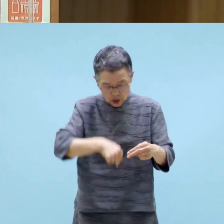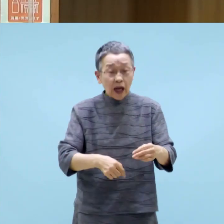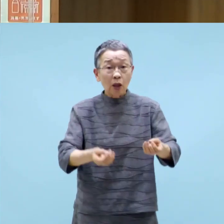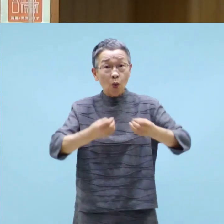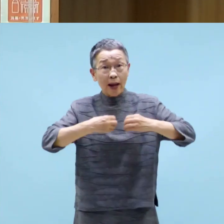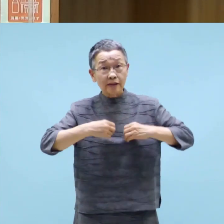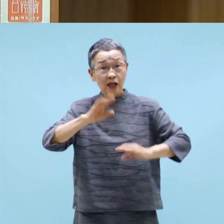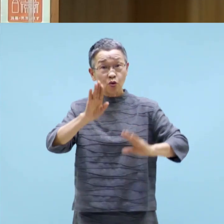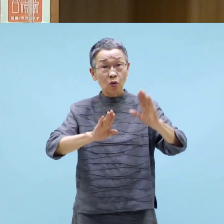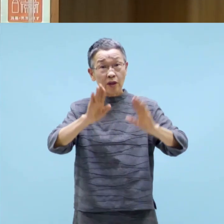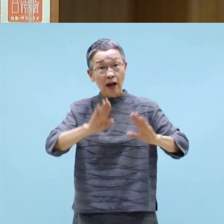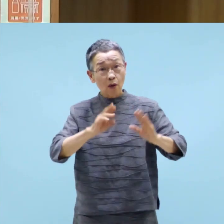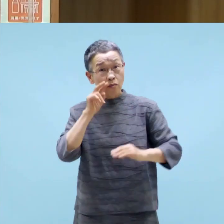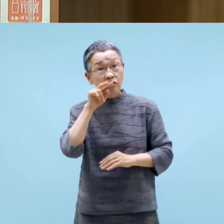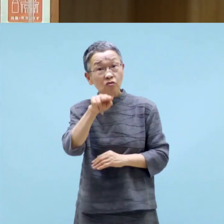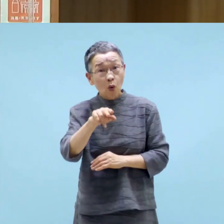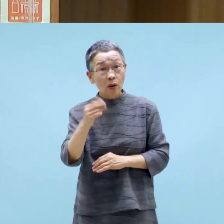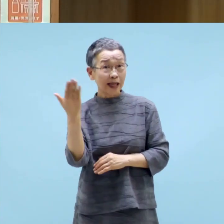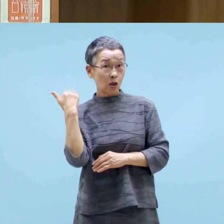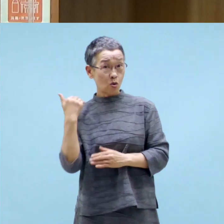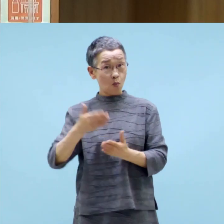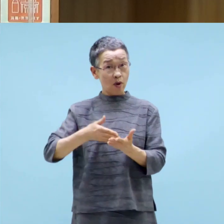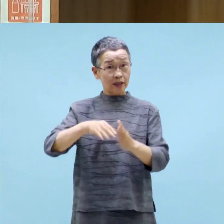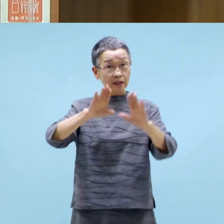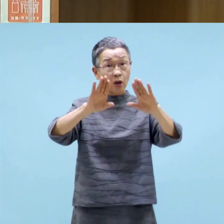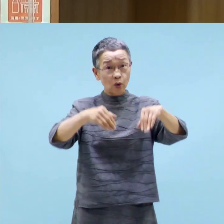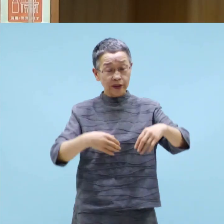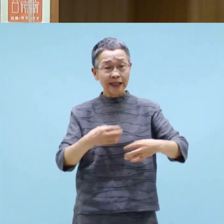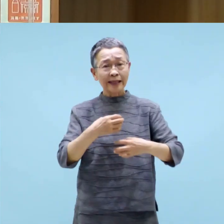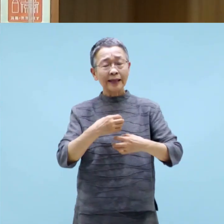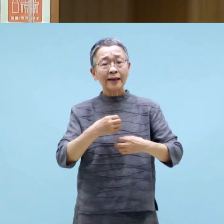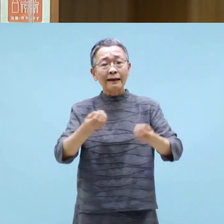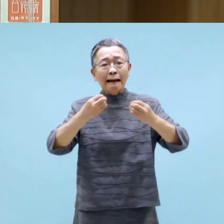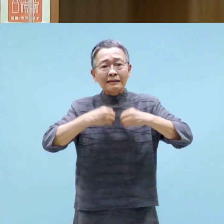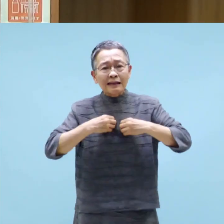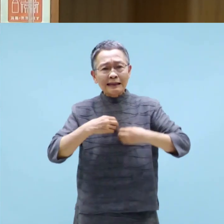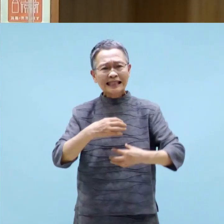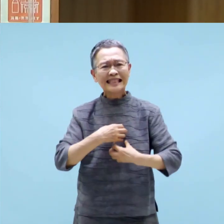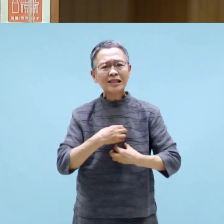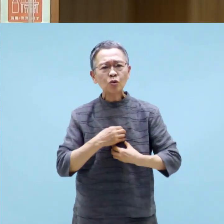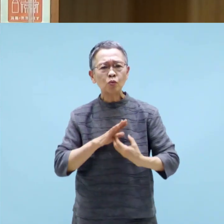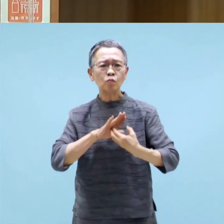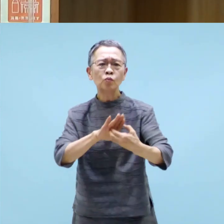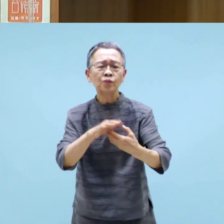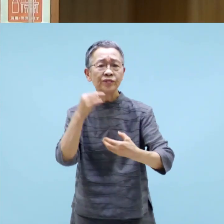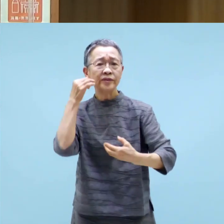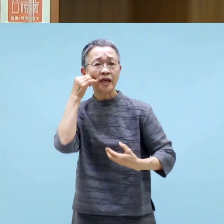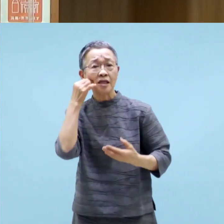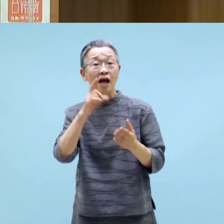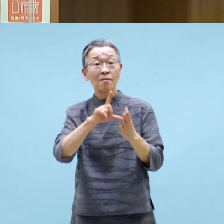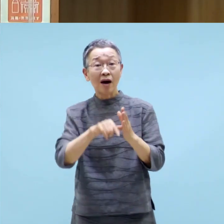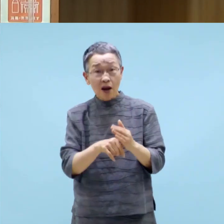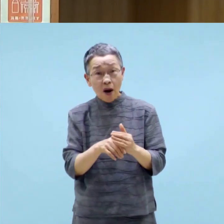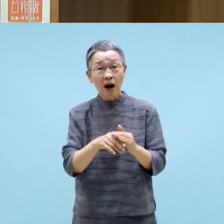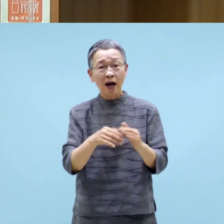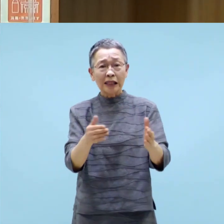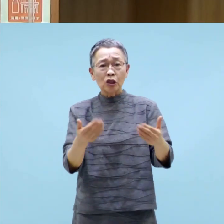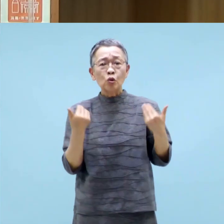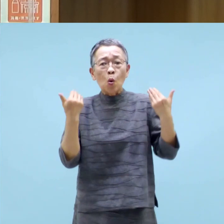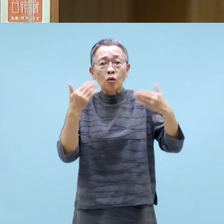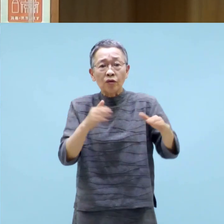と、先ほど申し上げた通り感染リスクを回避できない場合、不要不急の外出と往来を控えていただくということ